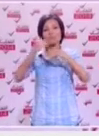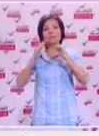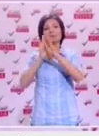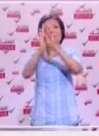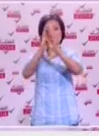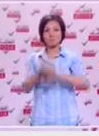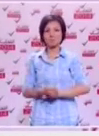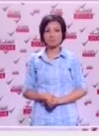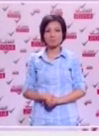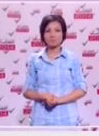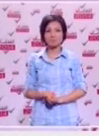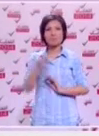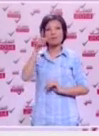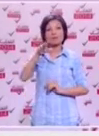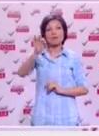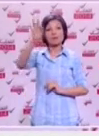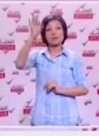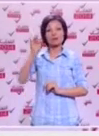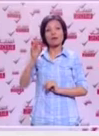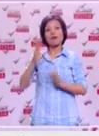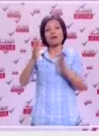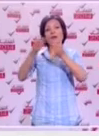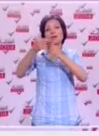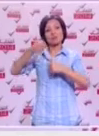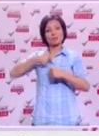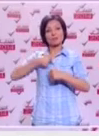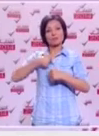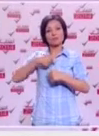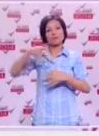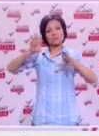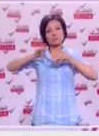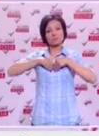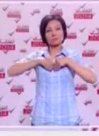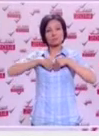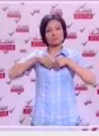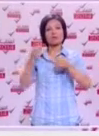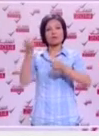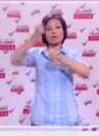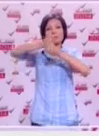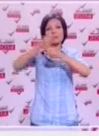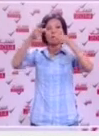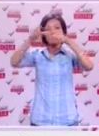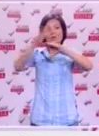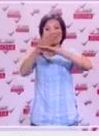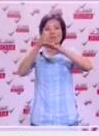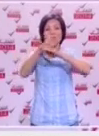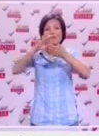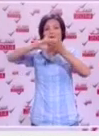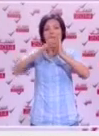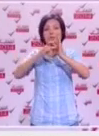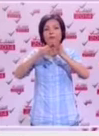والدعم بفضل تسويتكم للاتحاد الوطني الحر نتعهد بتركيز مشاريع كبرى لكل ولايه